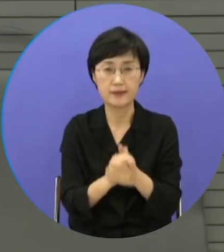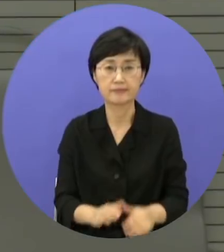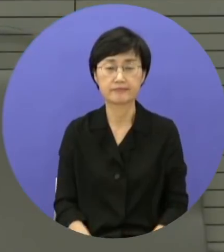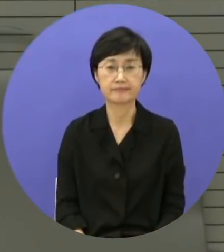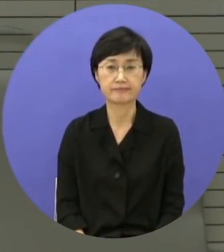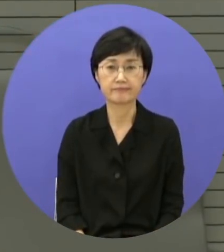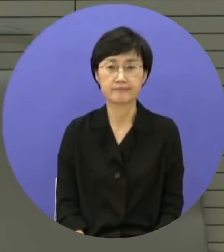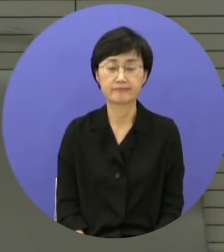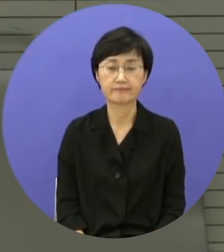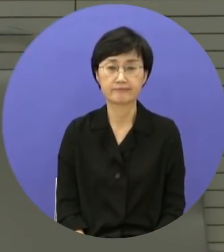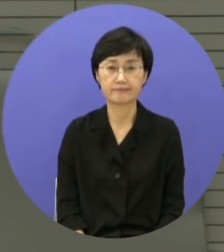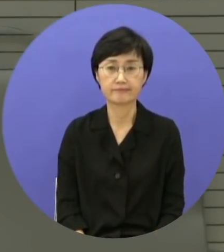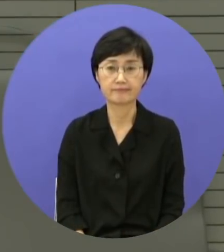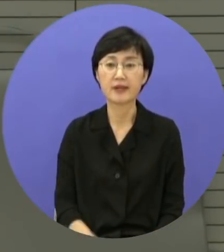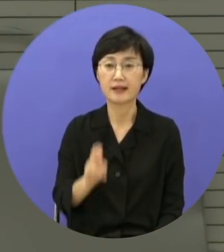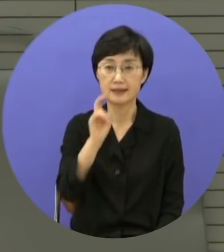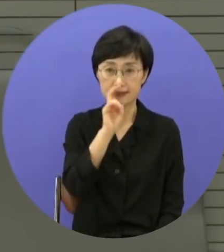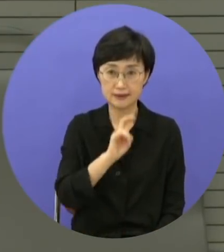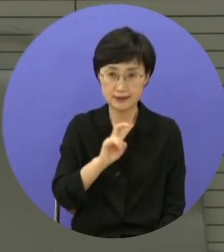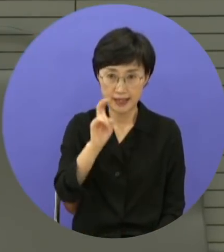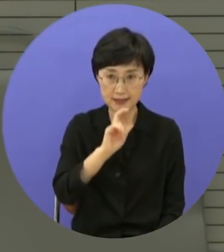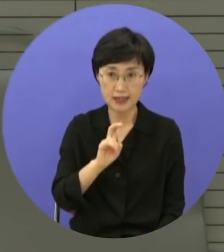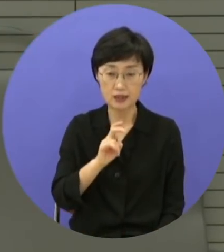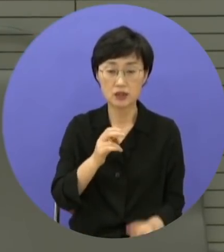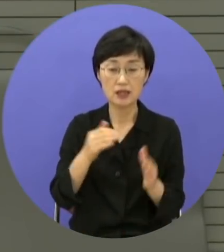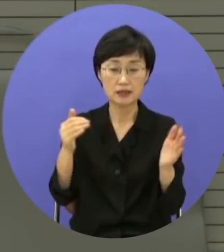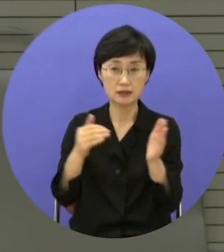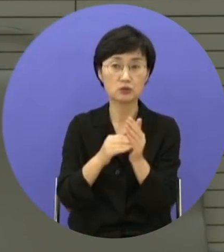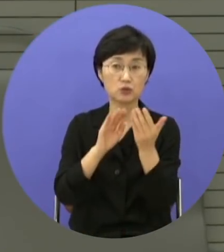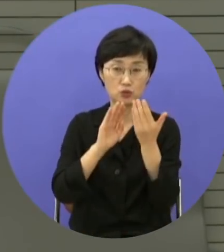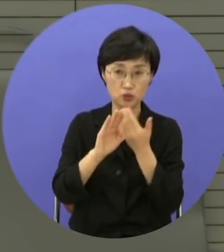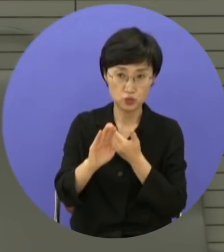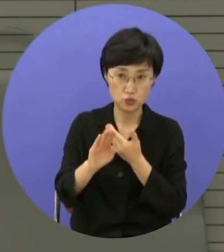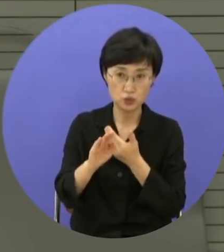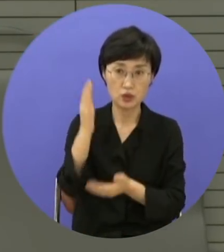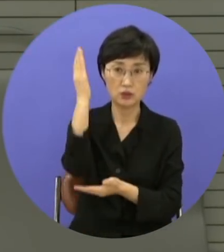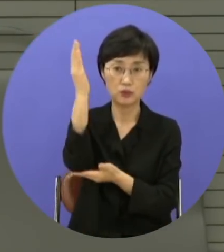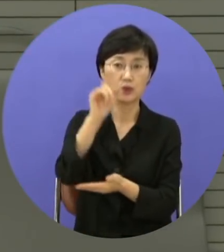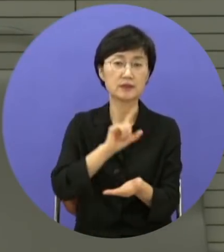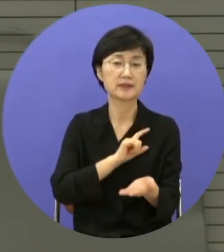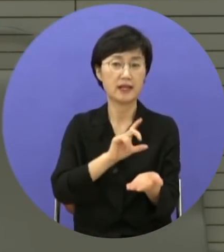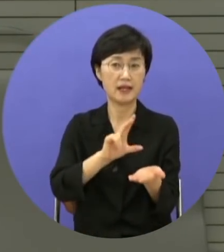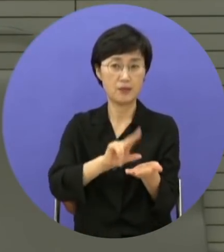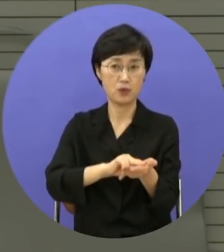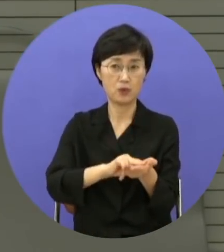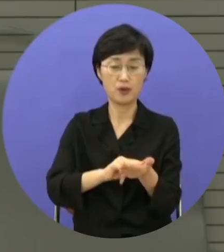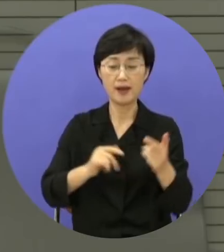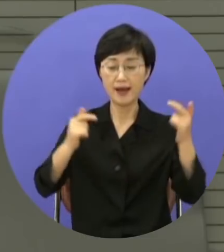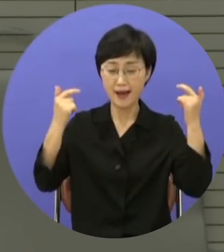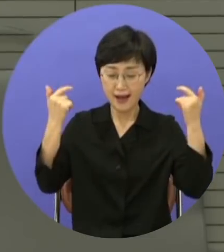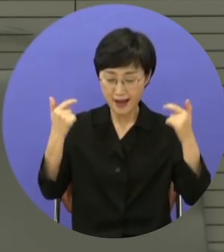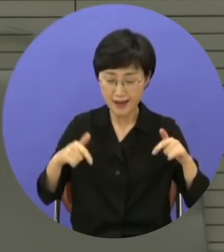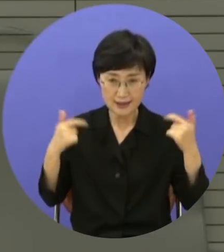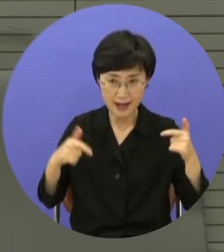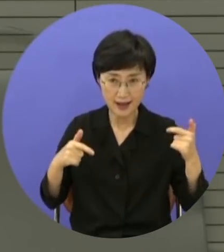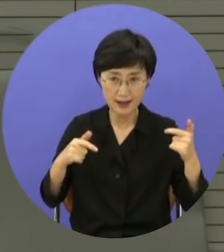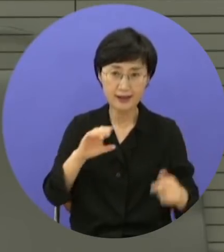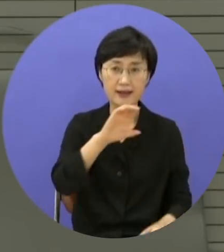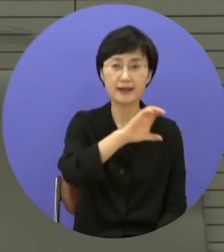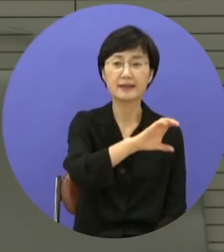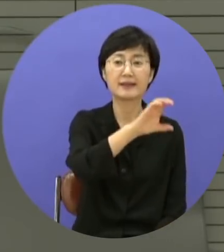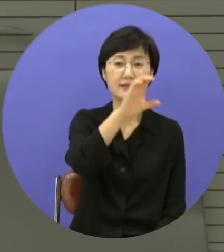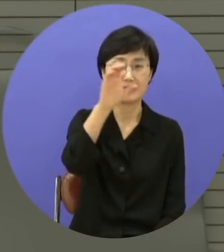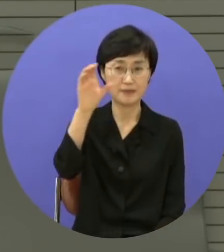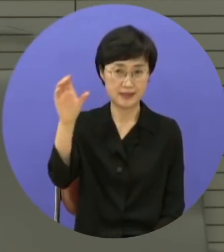아멘. 연합 찬양대 찬양 이후에 항상 크리스마스라는 제목으로 당회장 유광수 목사님께서